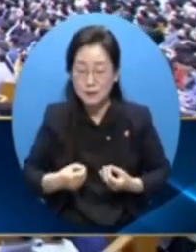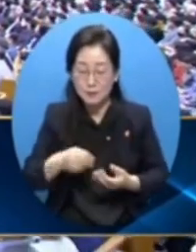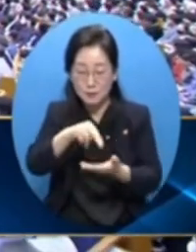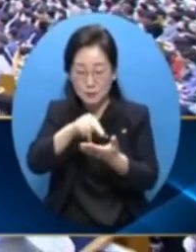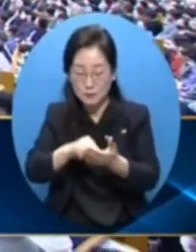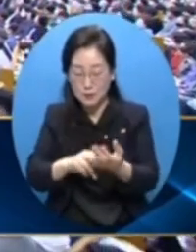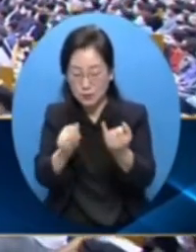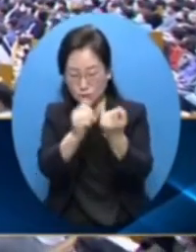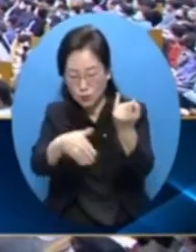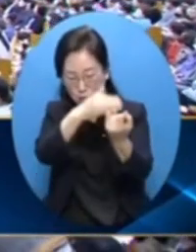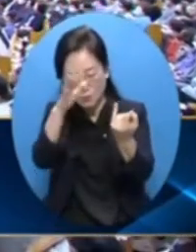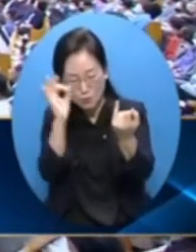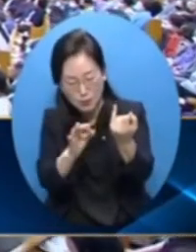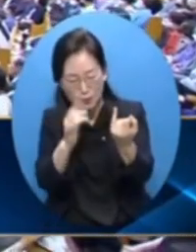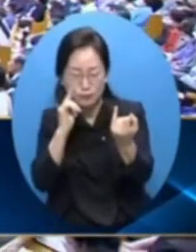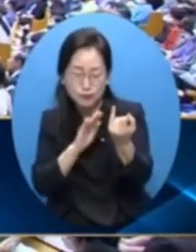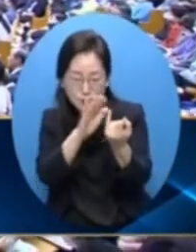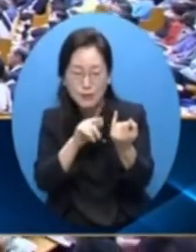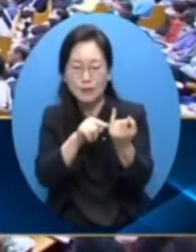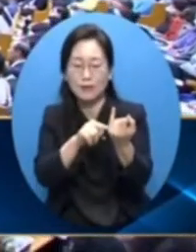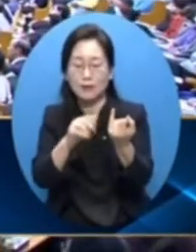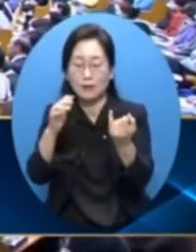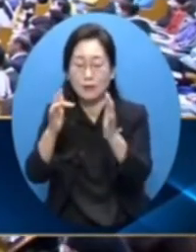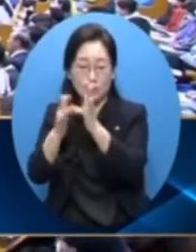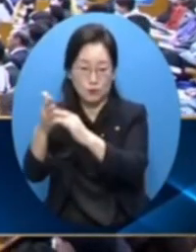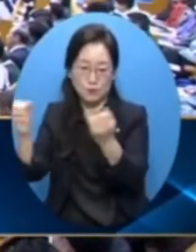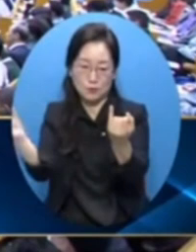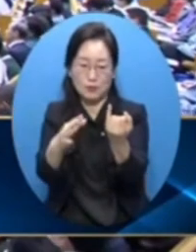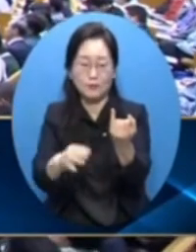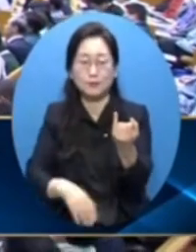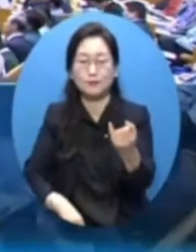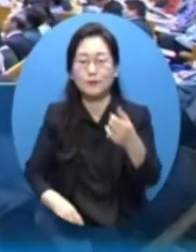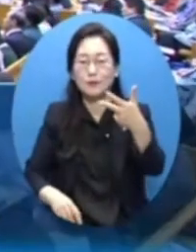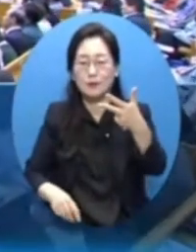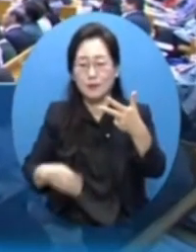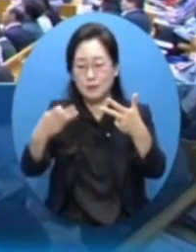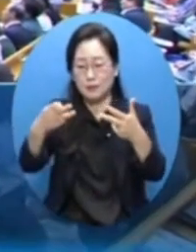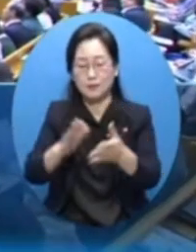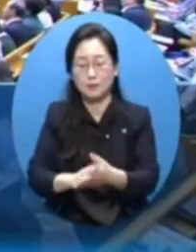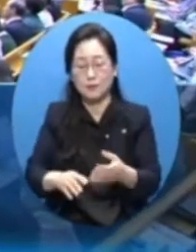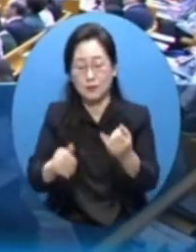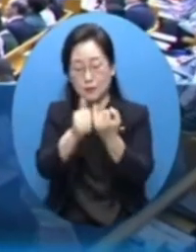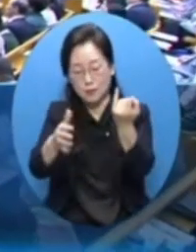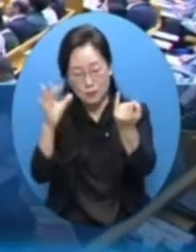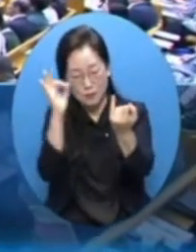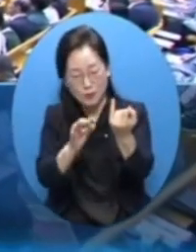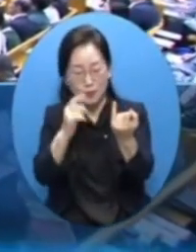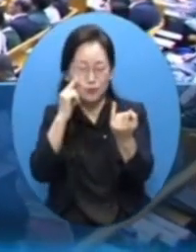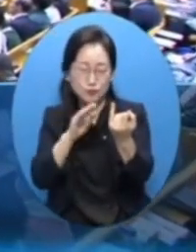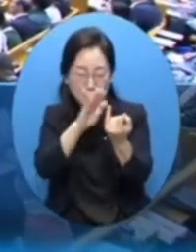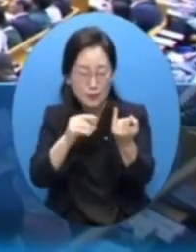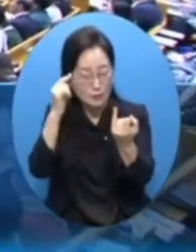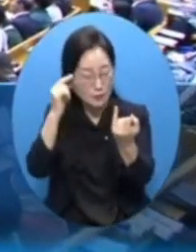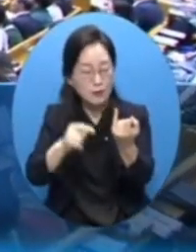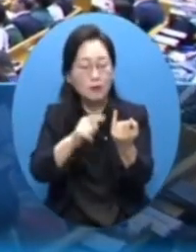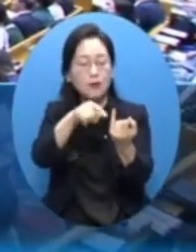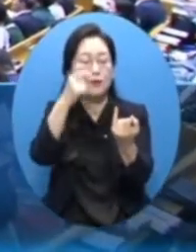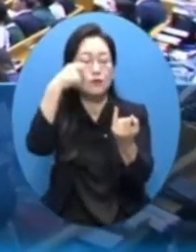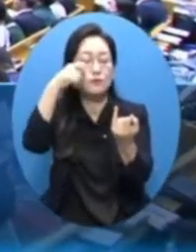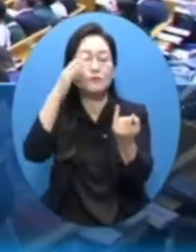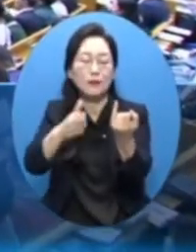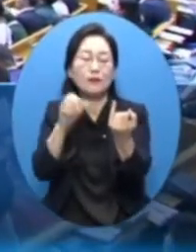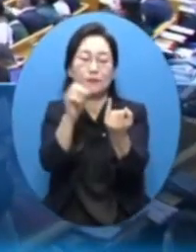보시고 주님 불쌍히 여기셨습니다. 주님 말씀하십니다. 7장 13절에 주께서 과부를 보시고 불쌍히 여기사 울지 말라